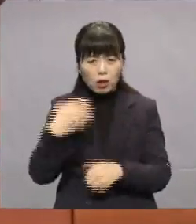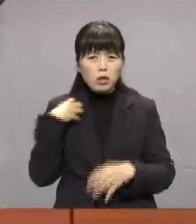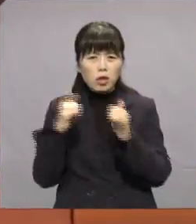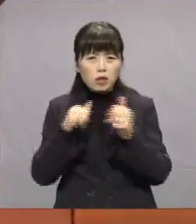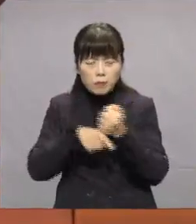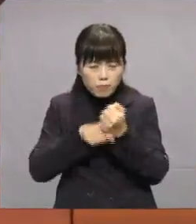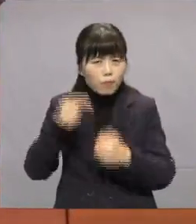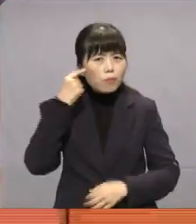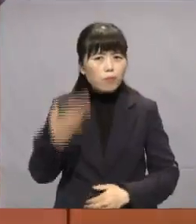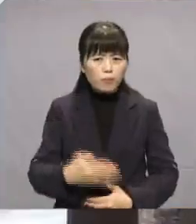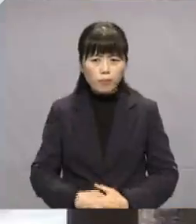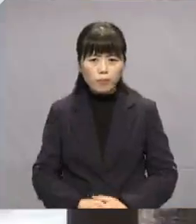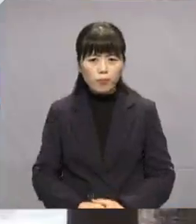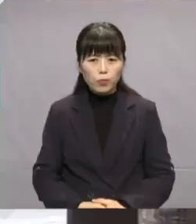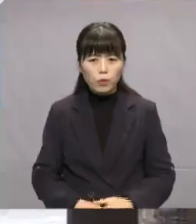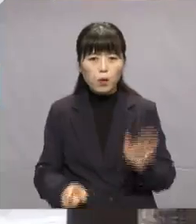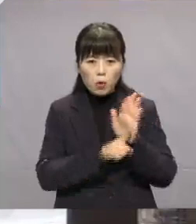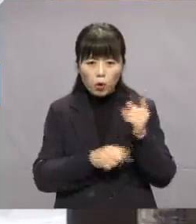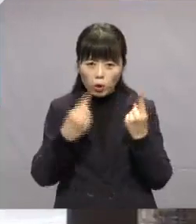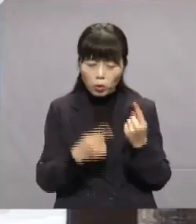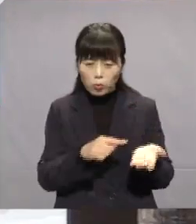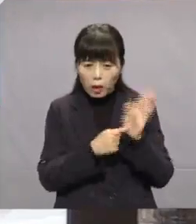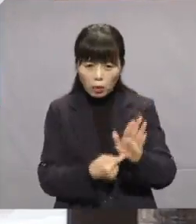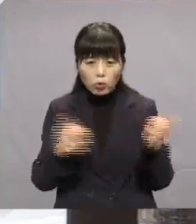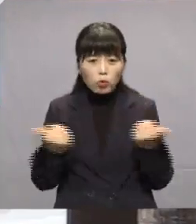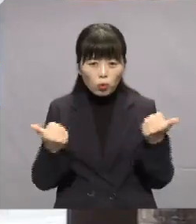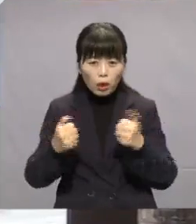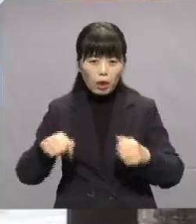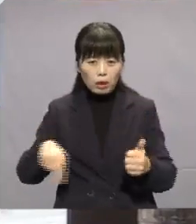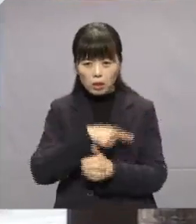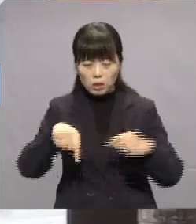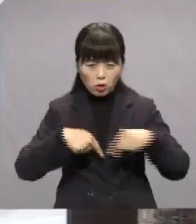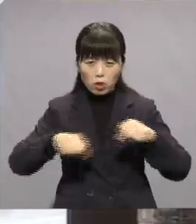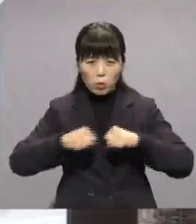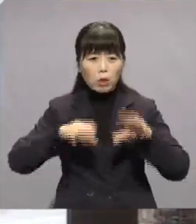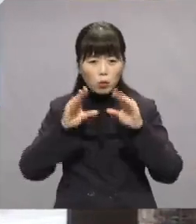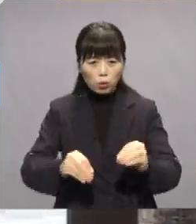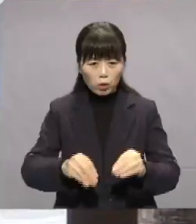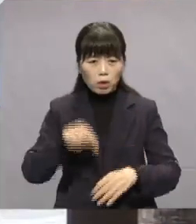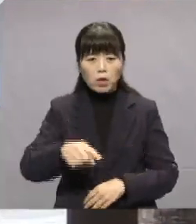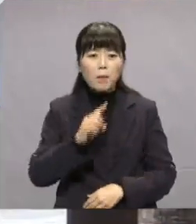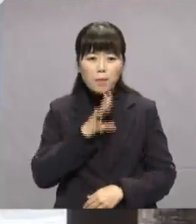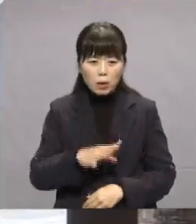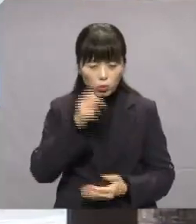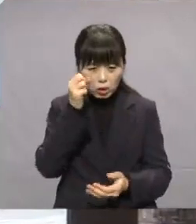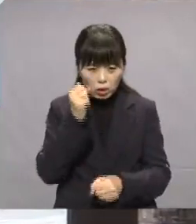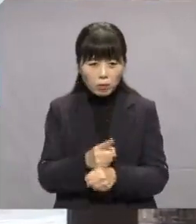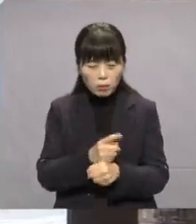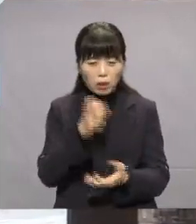따져 물었습니다. 포고령 1호에 제일 먼저 나오는 게 국회, 일체의 정치활동을 금한다. 이것만으로